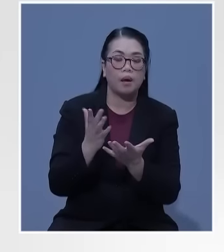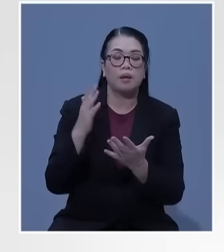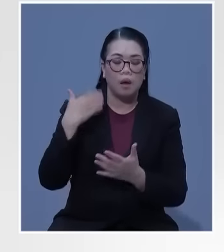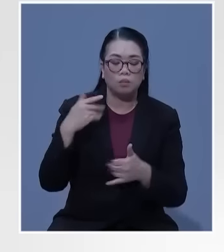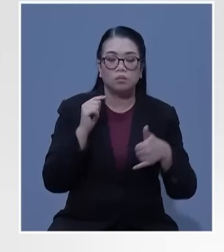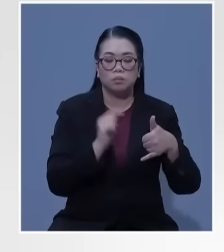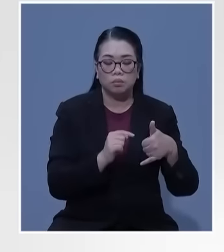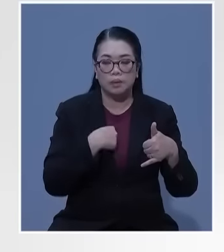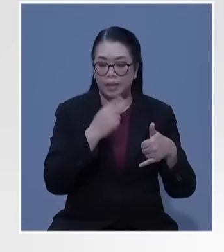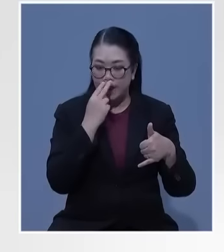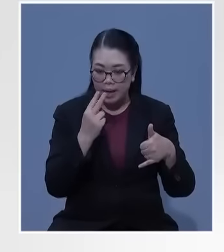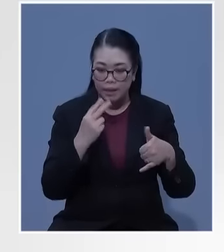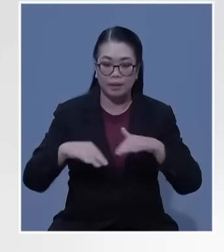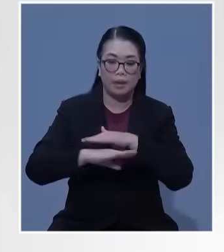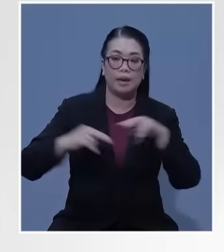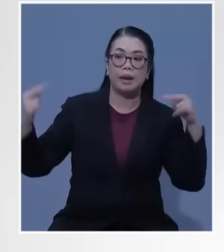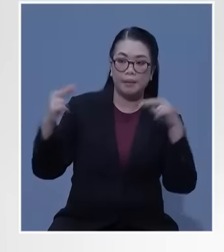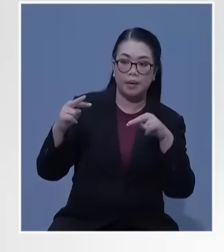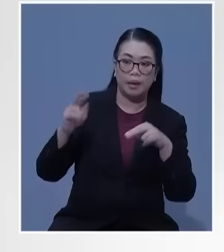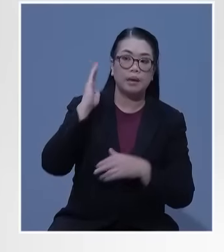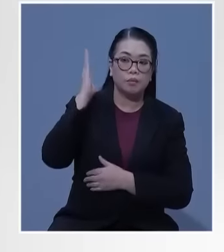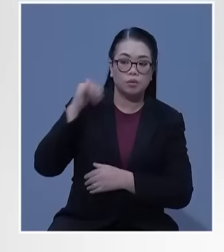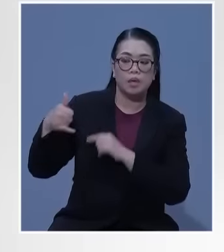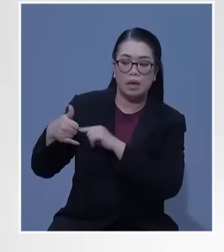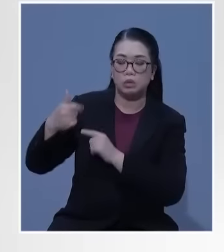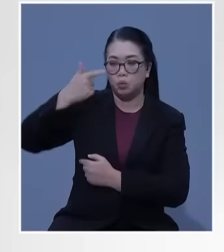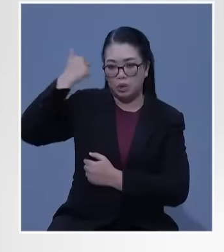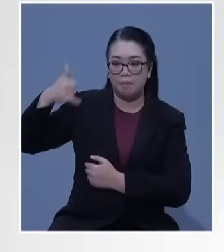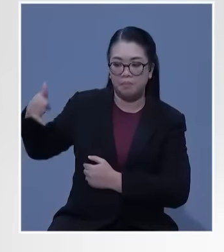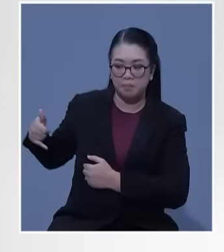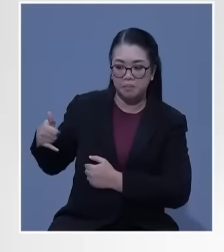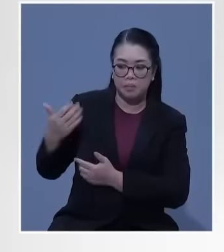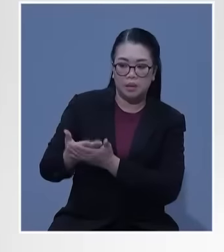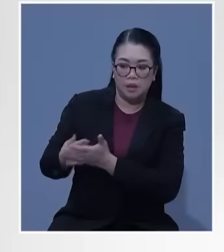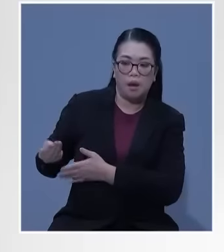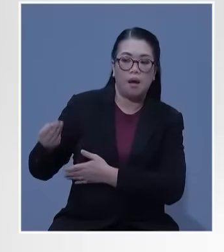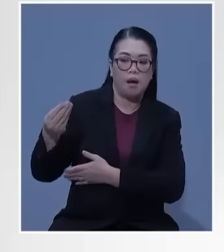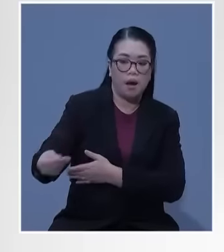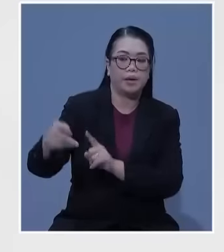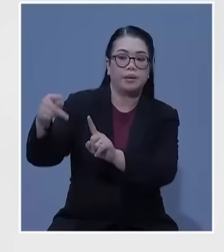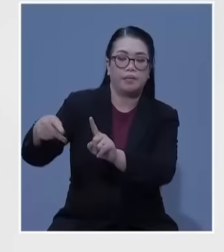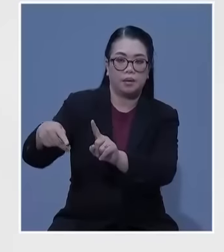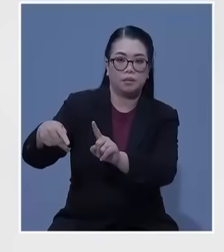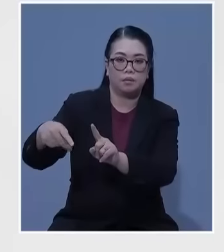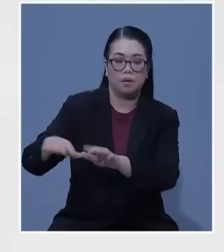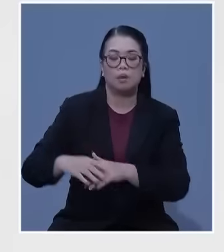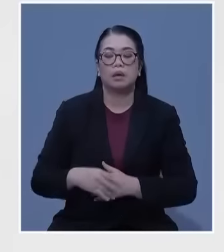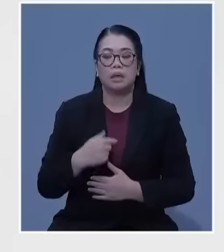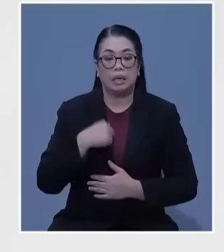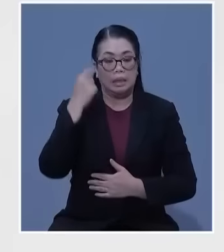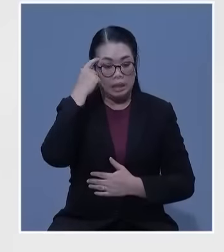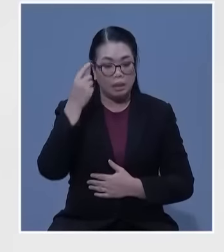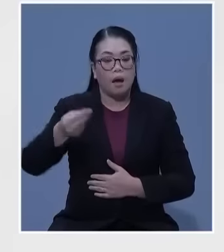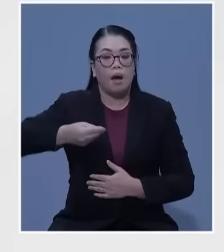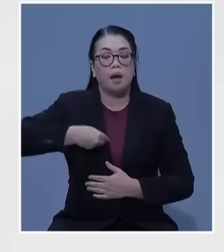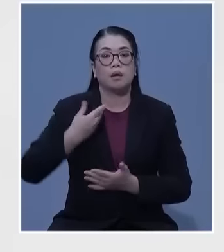นางสาวปรีณาเห็นหน้าพยานก็ให้ชายซึ่งแต่งกายชุดดำนะฮะนำเงินมาให้จำนวน1,000บาทซึ่งตนเข้าใจว่าเป็นการ